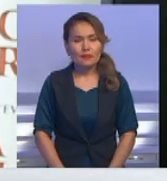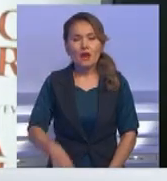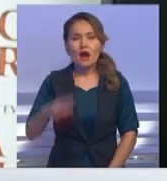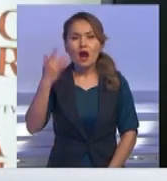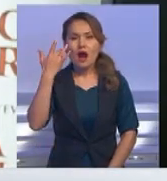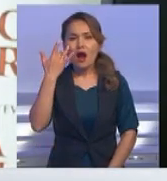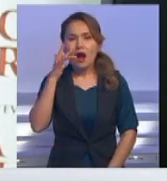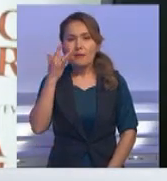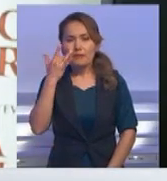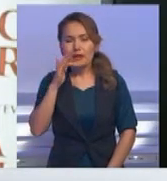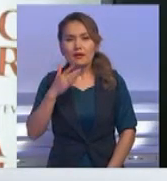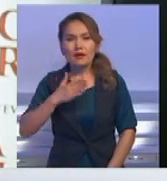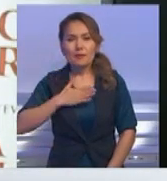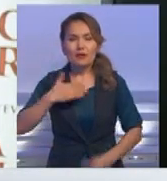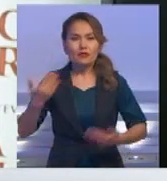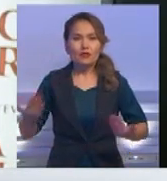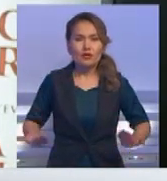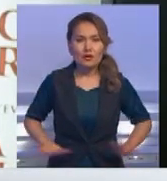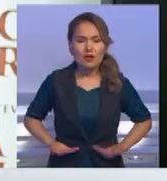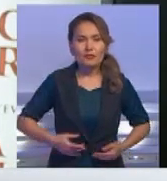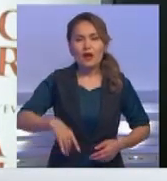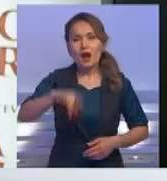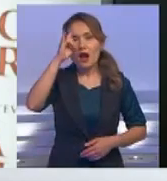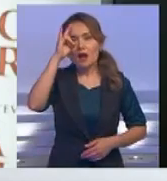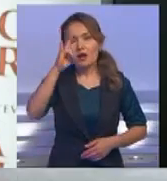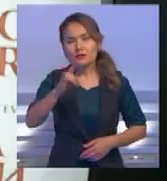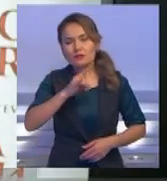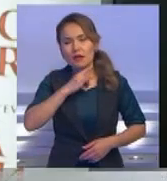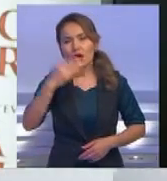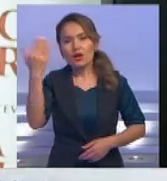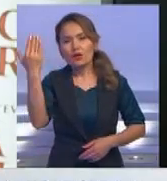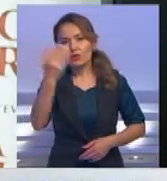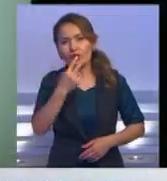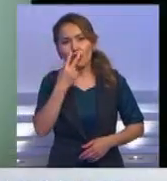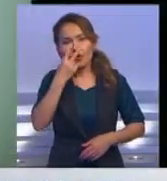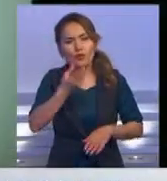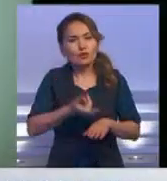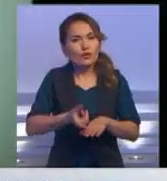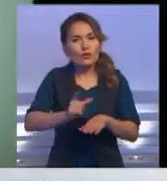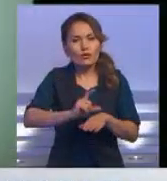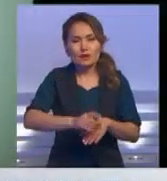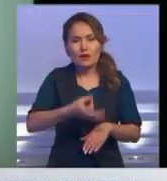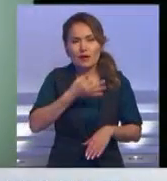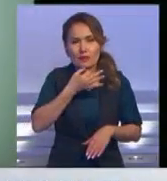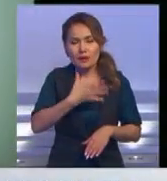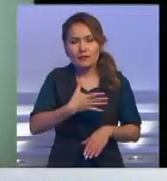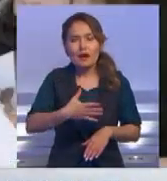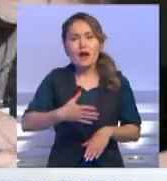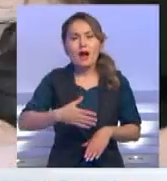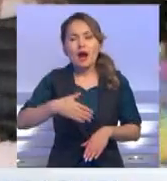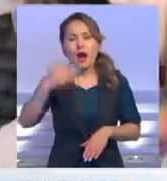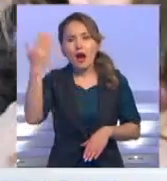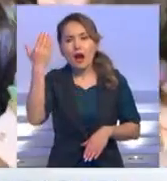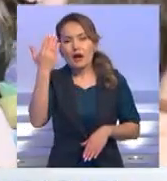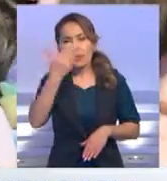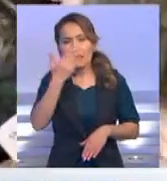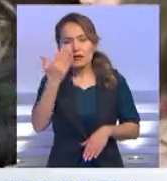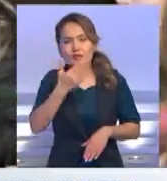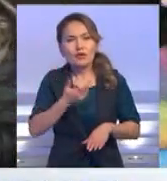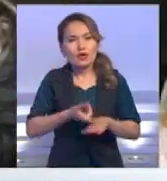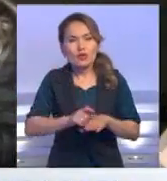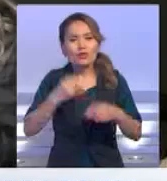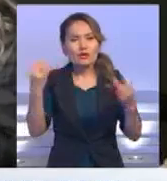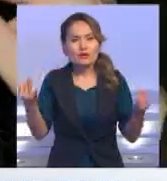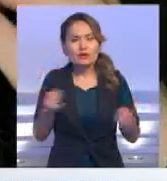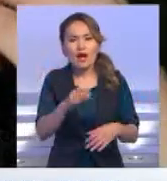Америкада тұрып, Қазақстандағы көшпелі қазақтардың тұрмыс тіршілігін көру бір ғанибет. Менің ойымша, ананың балаға деген